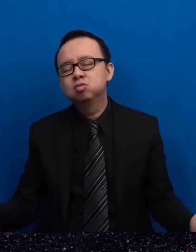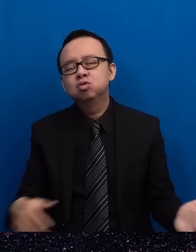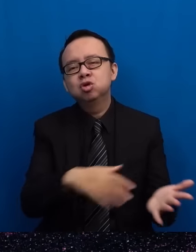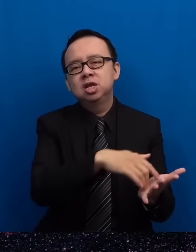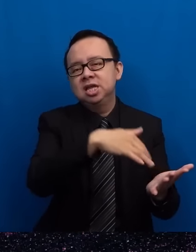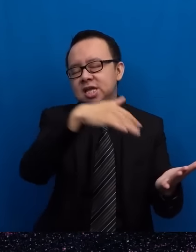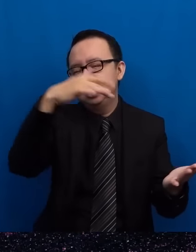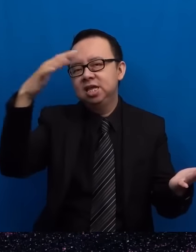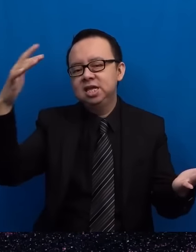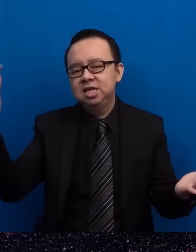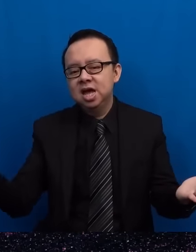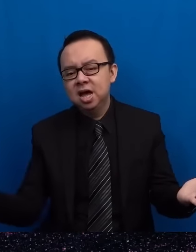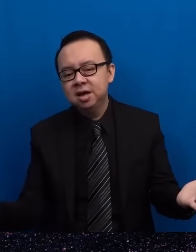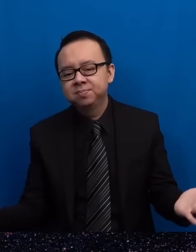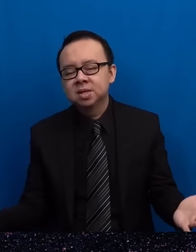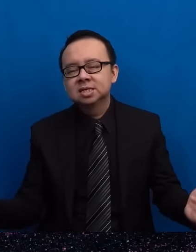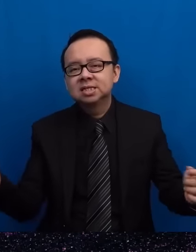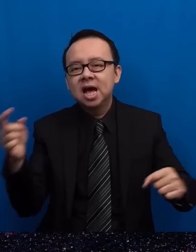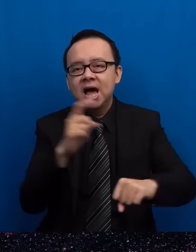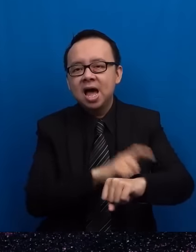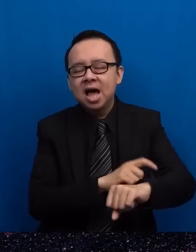agung mulia.